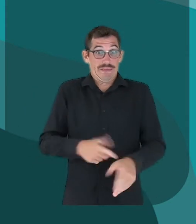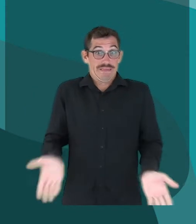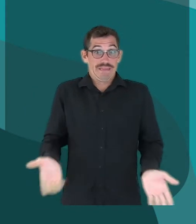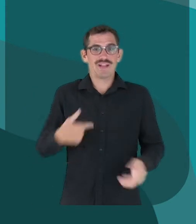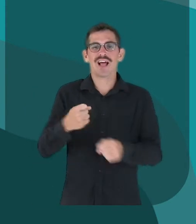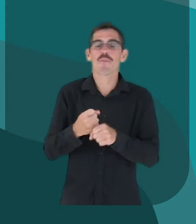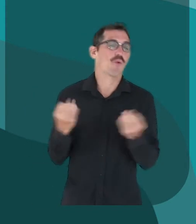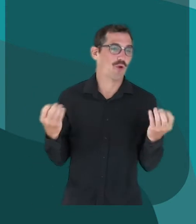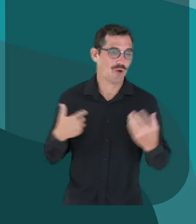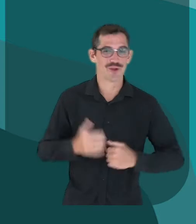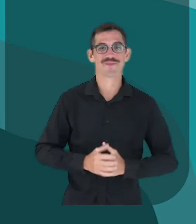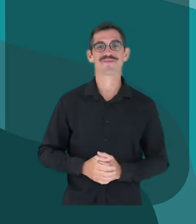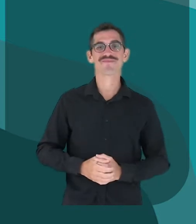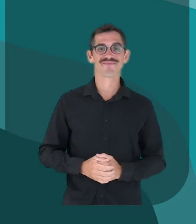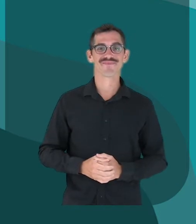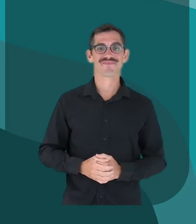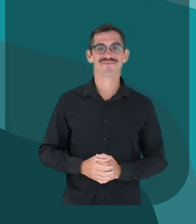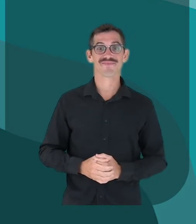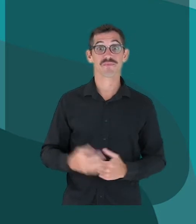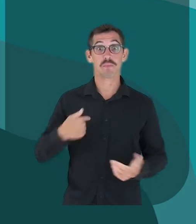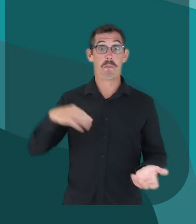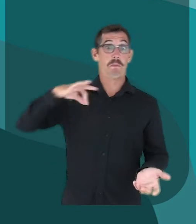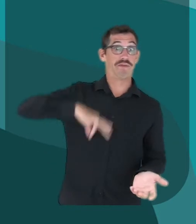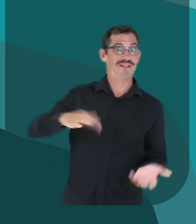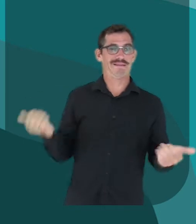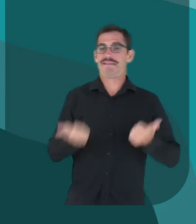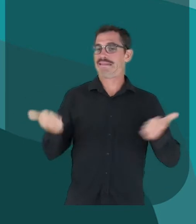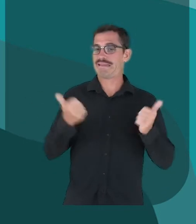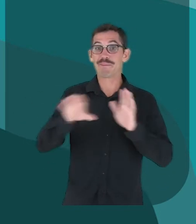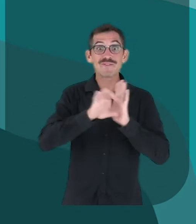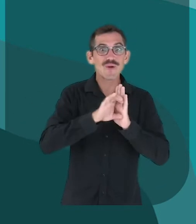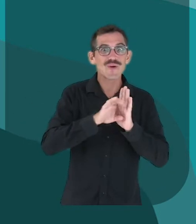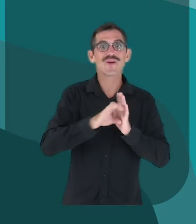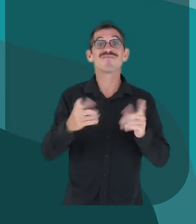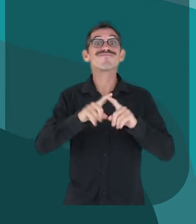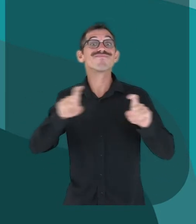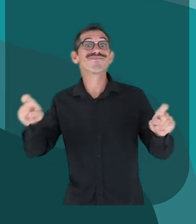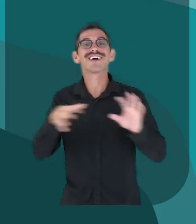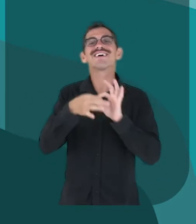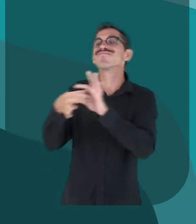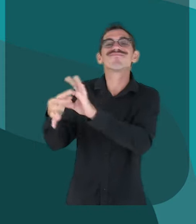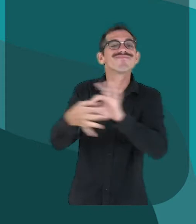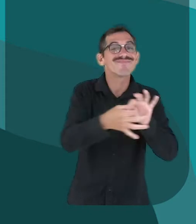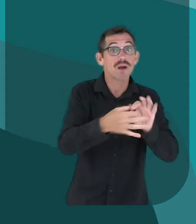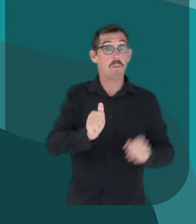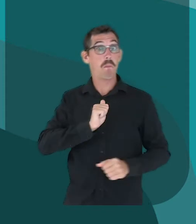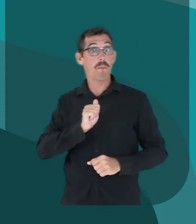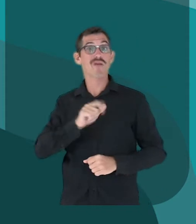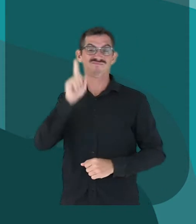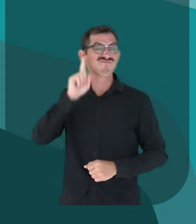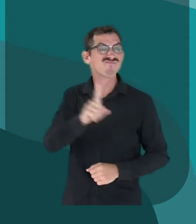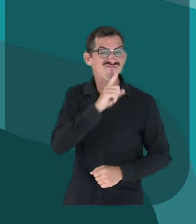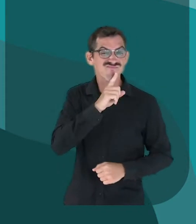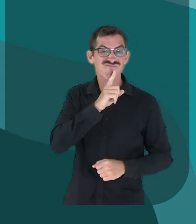En ce moment, je suis sans emploi, mais j'en profite beaucoup pour m'adonner à la photographie. Moi, en fait, je